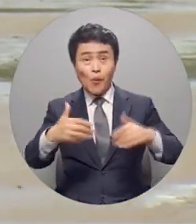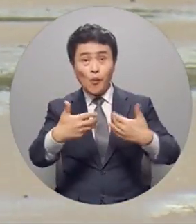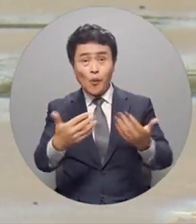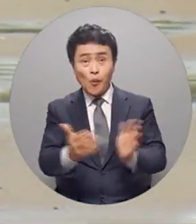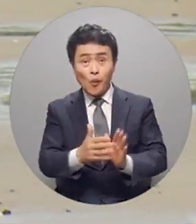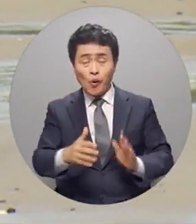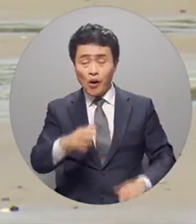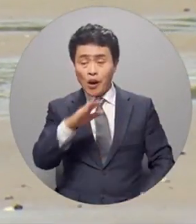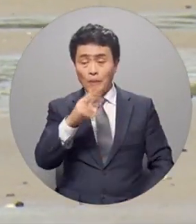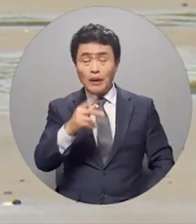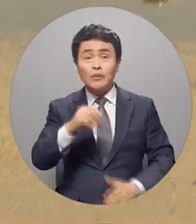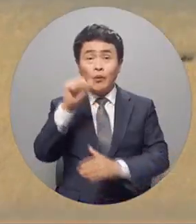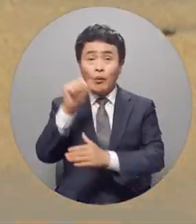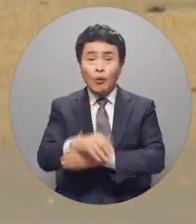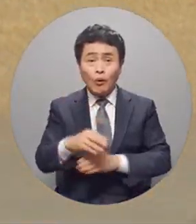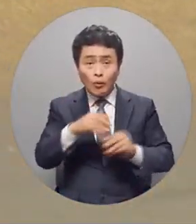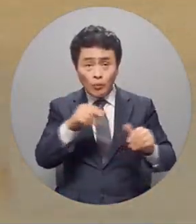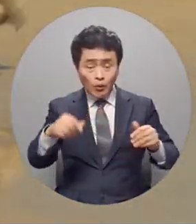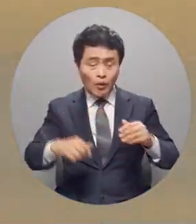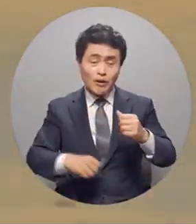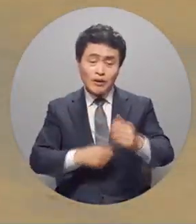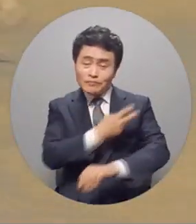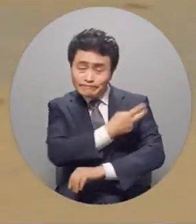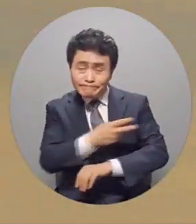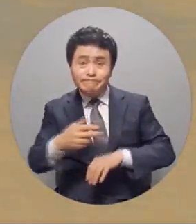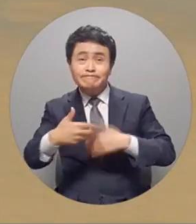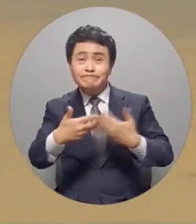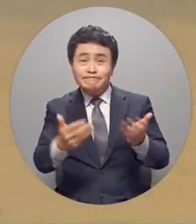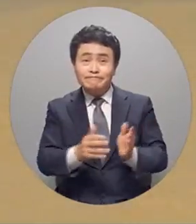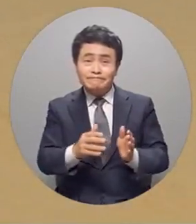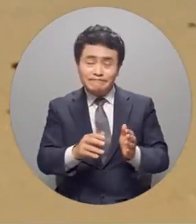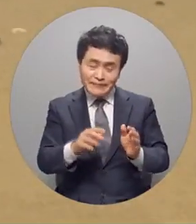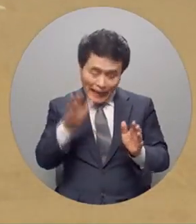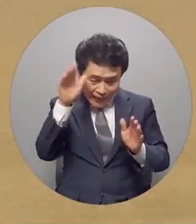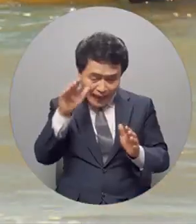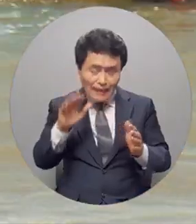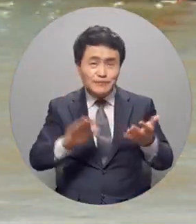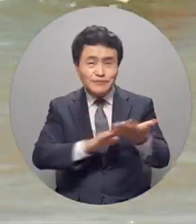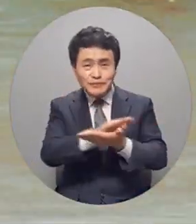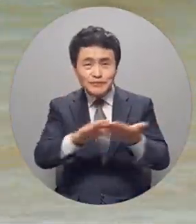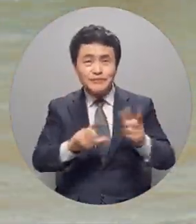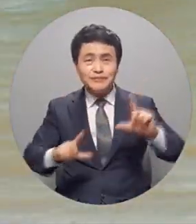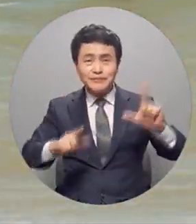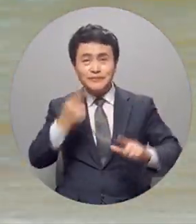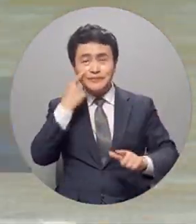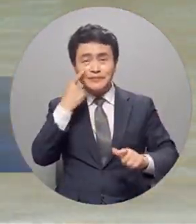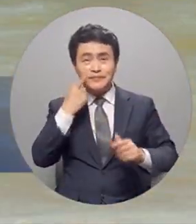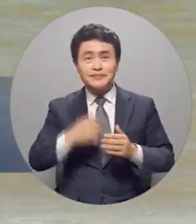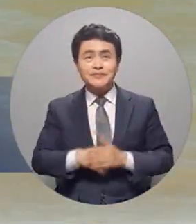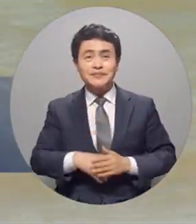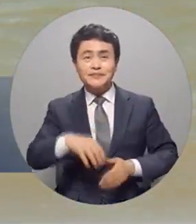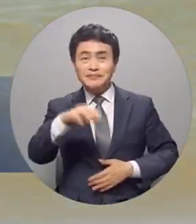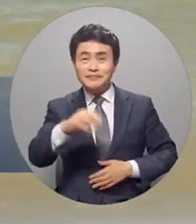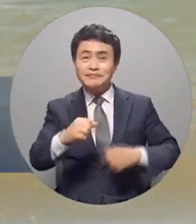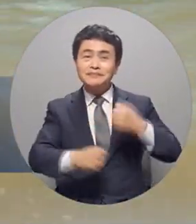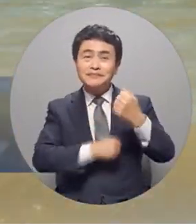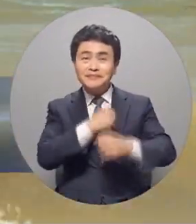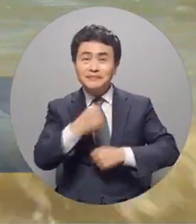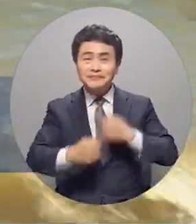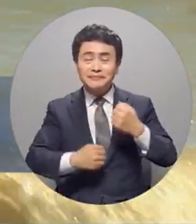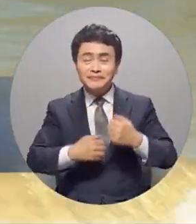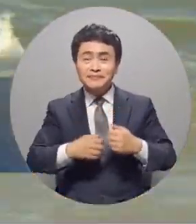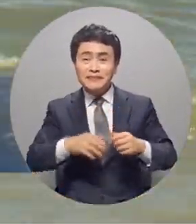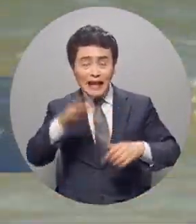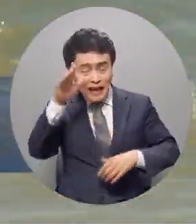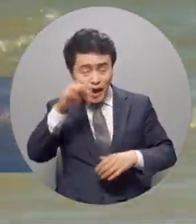반려동물의 동반을 허용해 모래사장을 신나게 달리거나 바다 수영을 즐기는 동물들도 보입니다. 여기서 마음껏 짓고